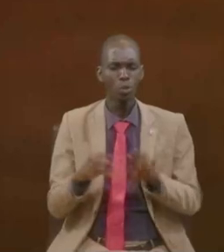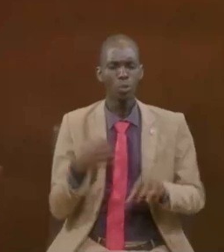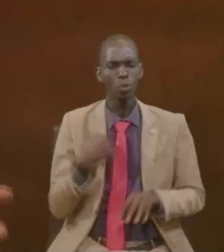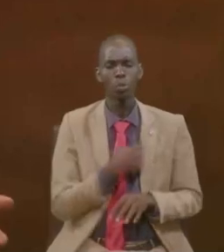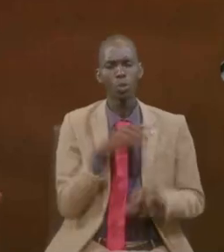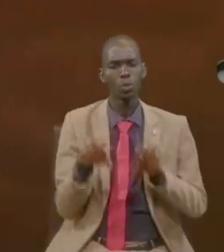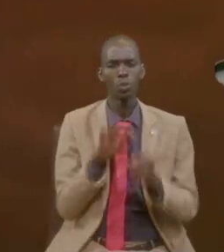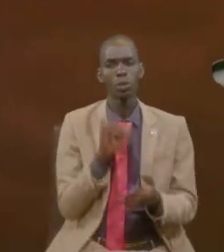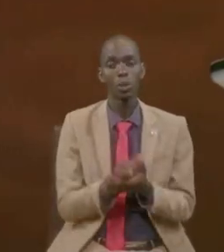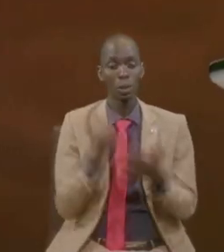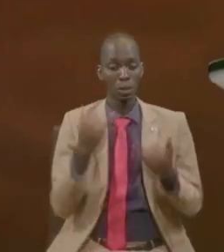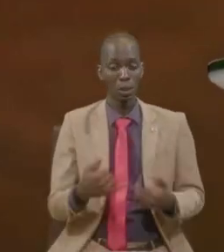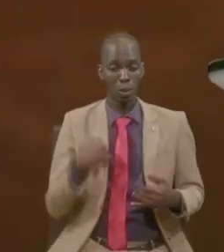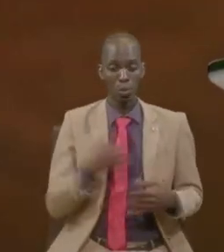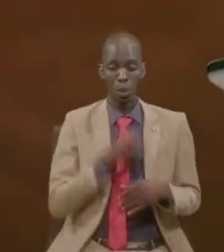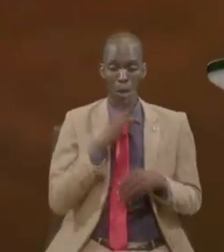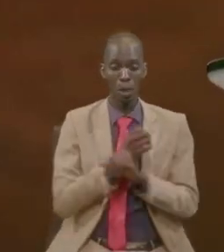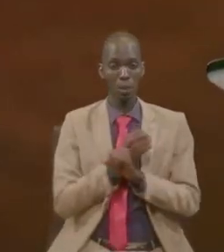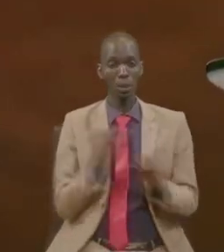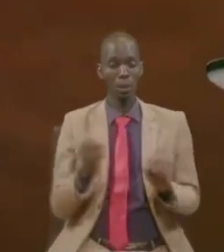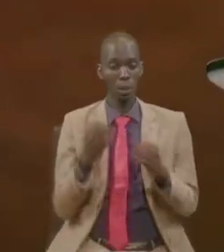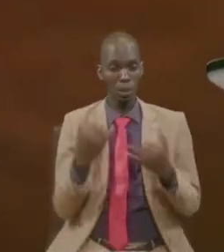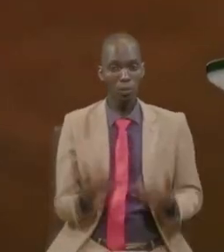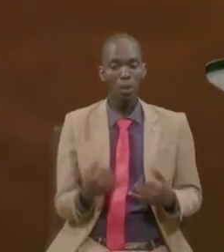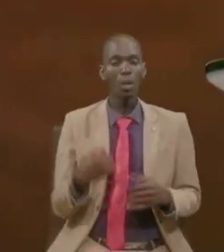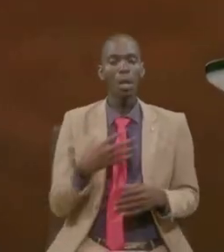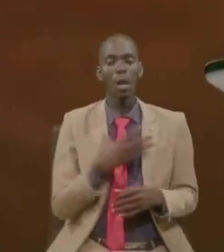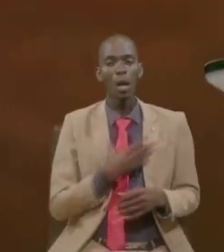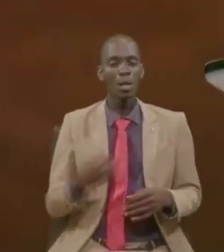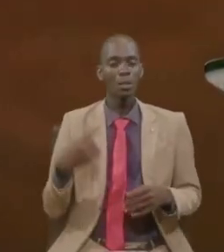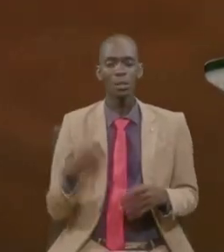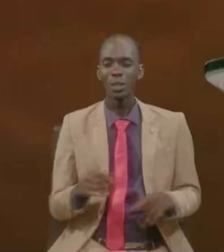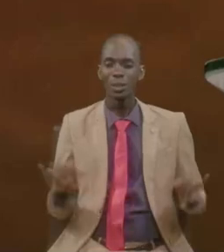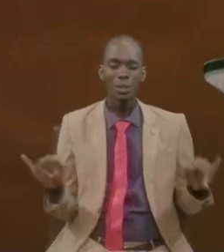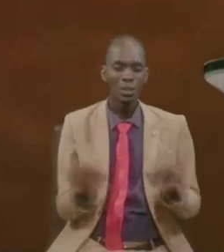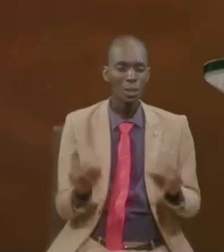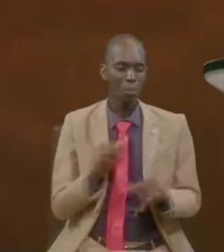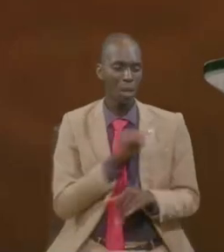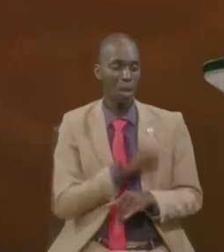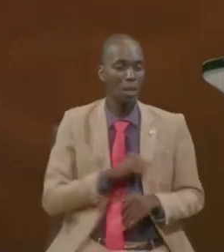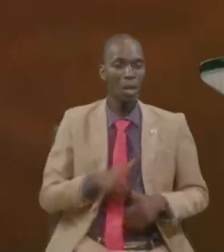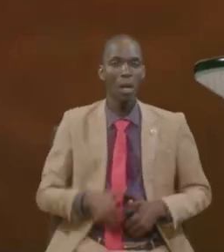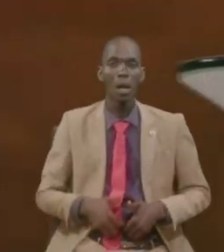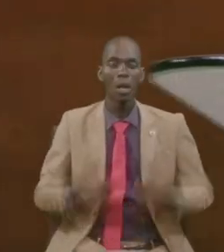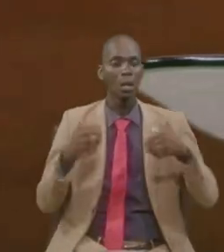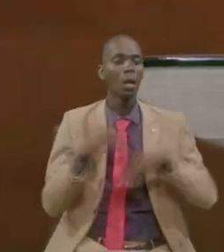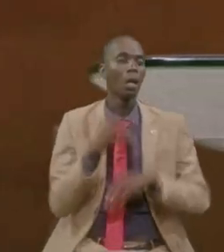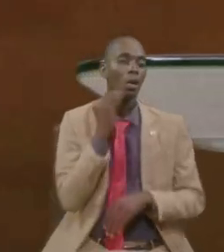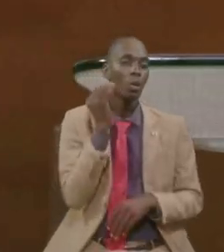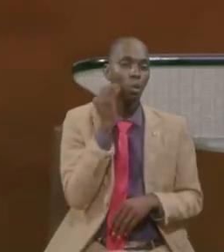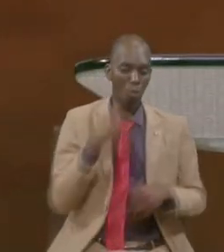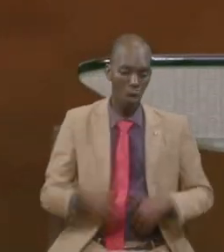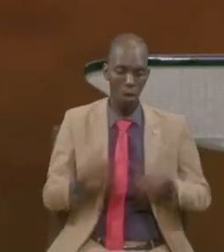on fait cela? Maintenant, vous êtes converti et on est frère. Et la même attitude, la même colère,